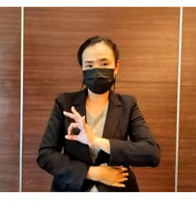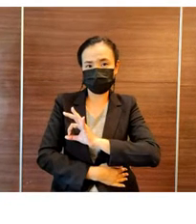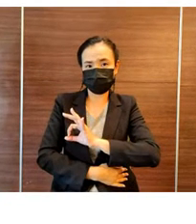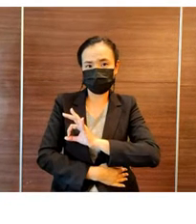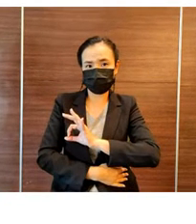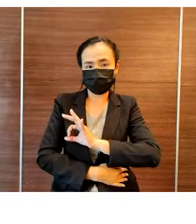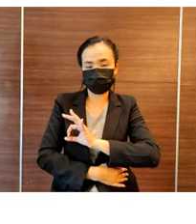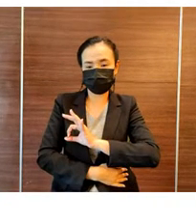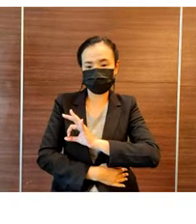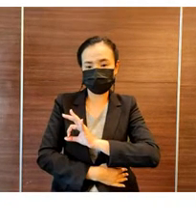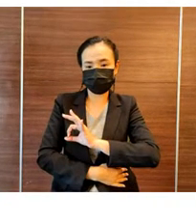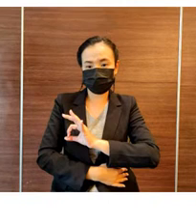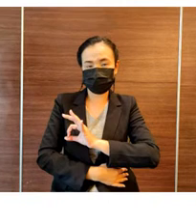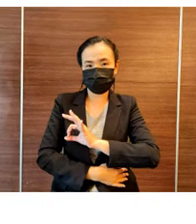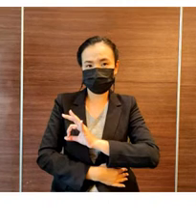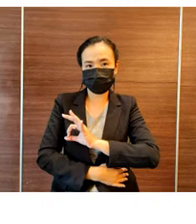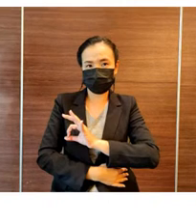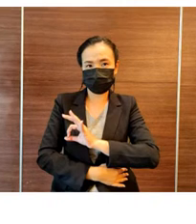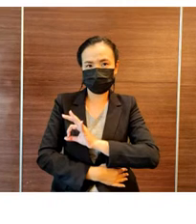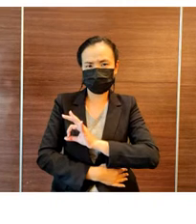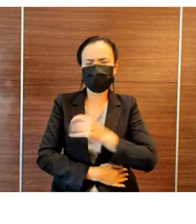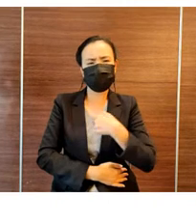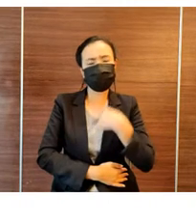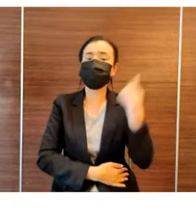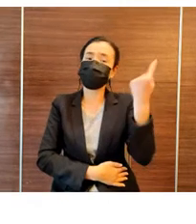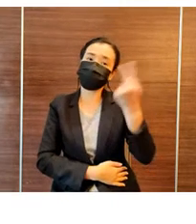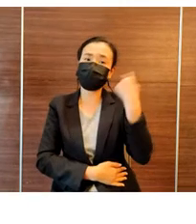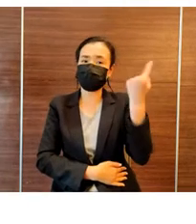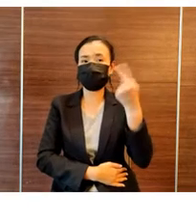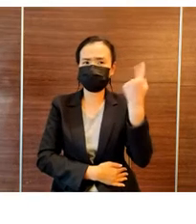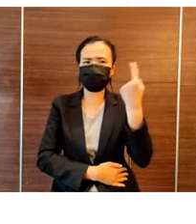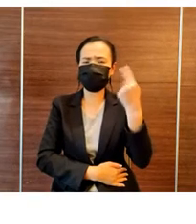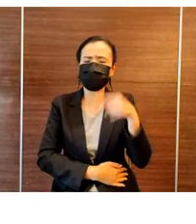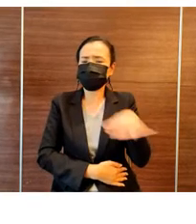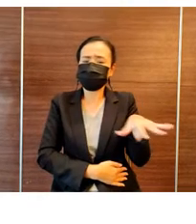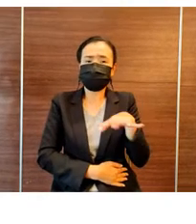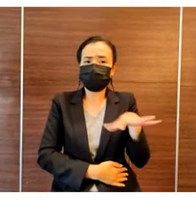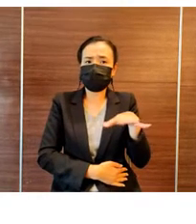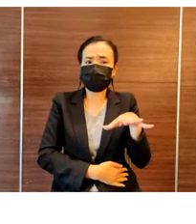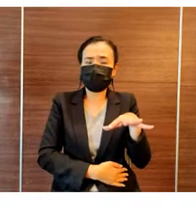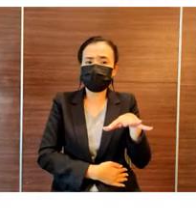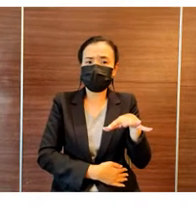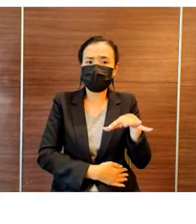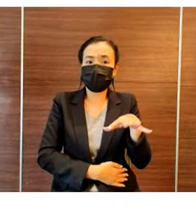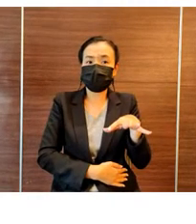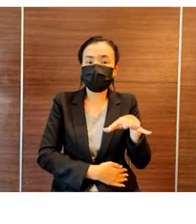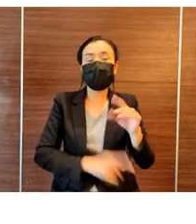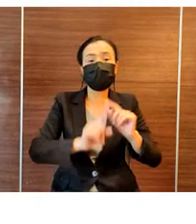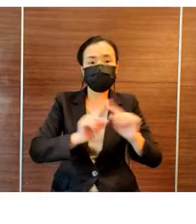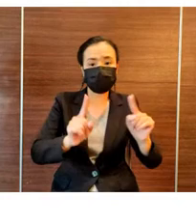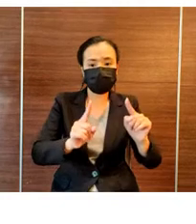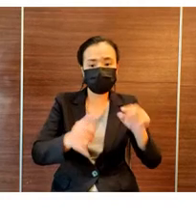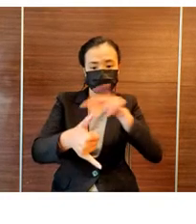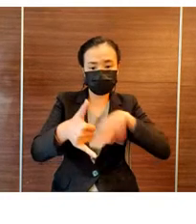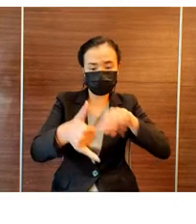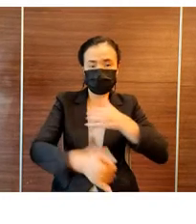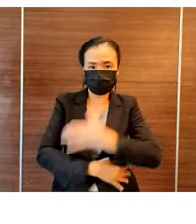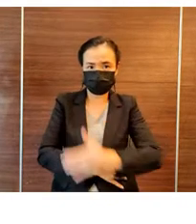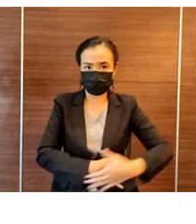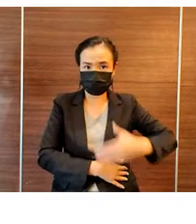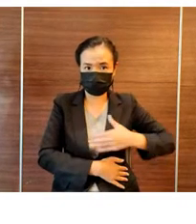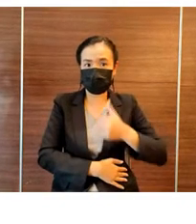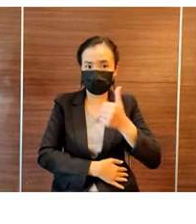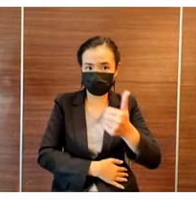ามีความเหมือนฉันมาเที่ยวอ่ะฉันมาเที่ยวปกติแต่ฉันสามารถที่จะมาเช็คอัพสุขภาพตัวเอง